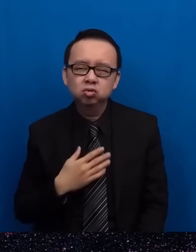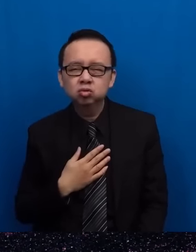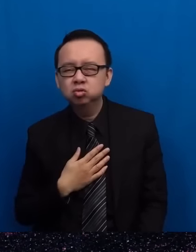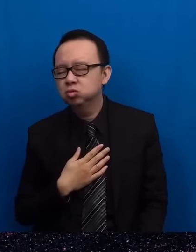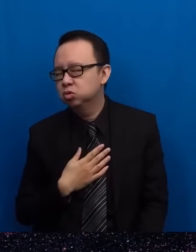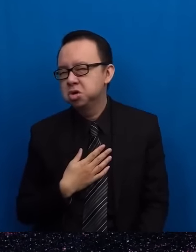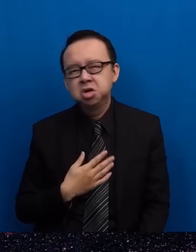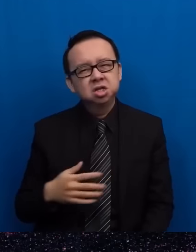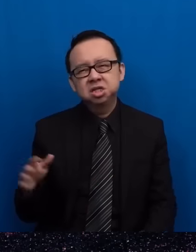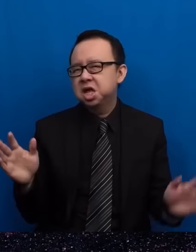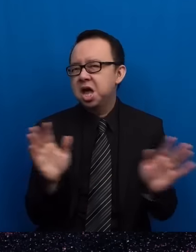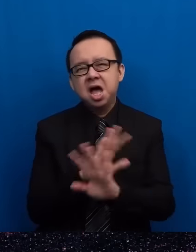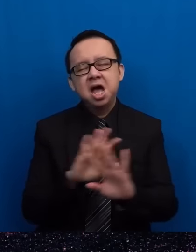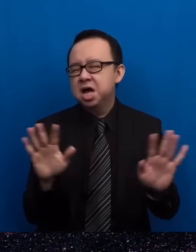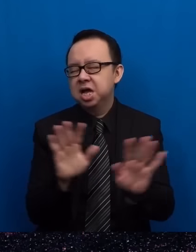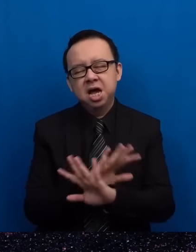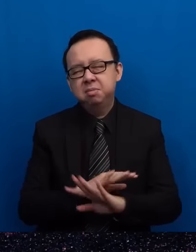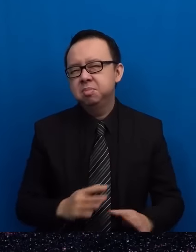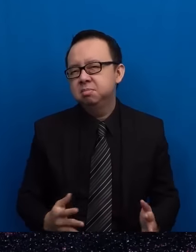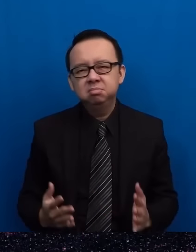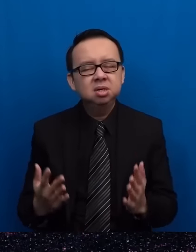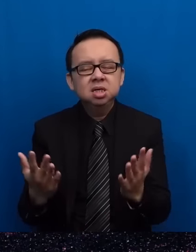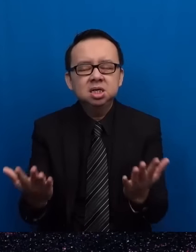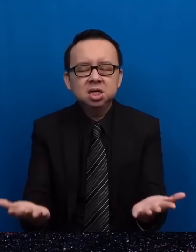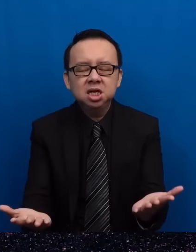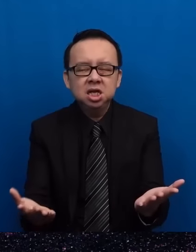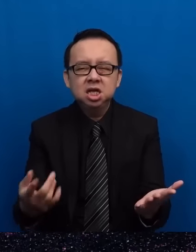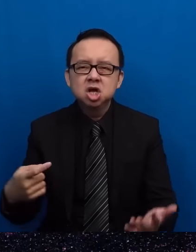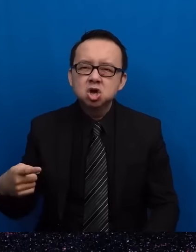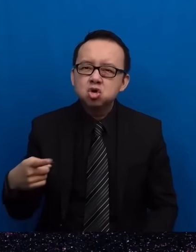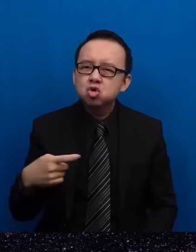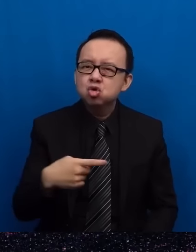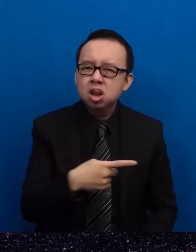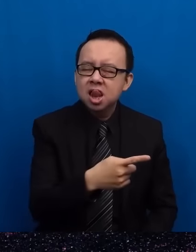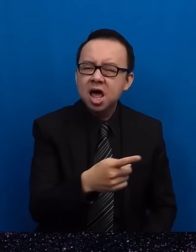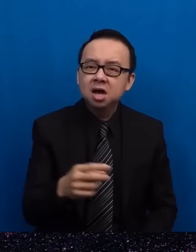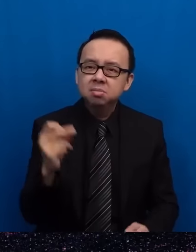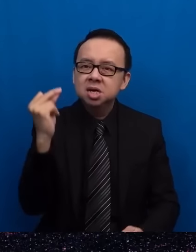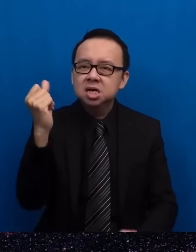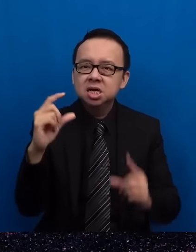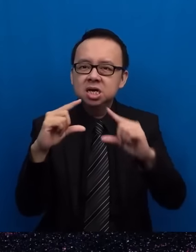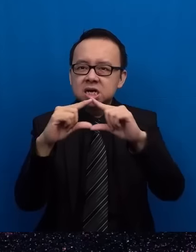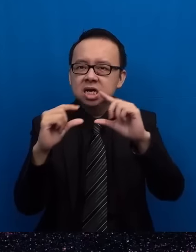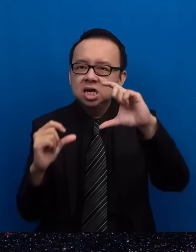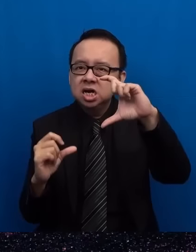Tuhanku tak akan memberi ular